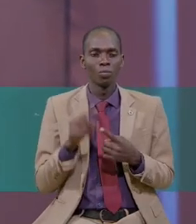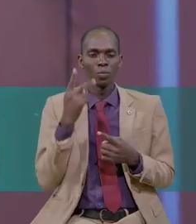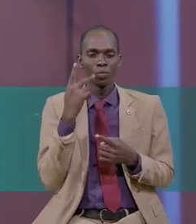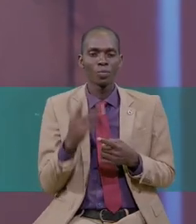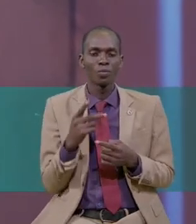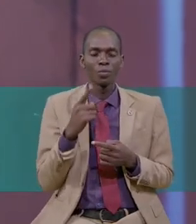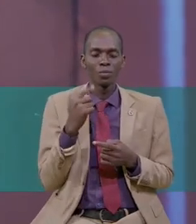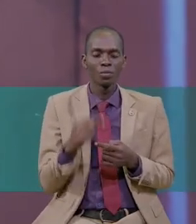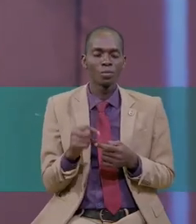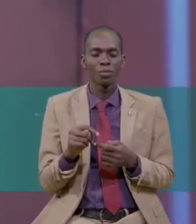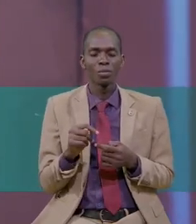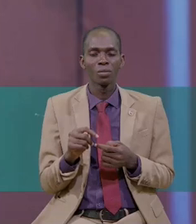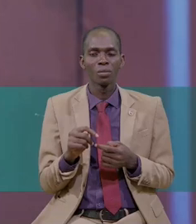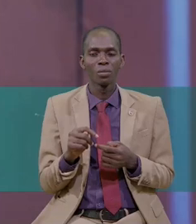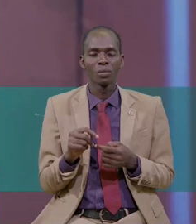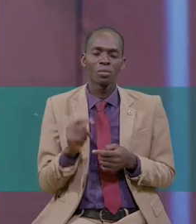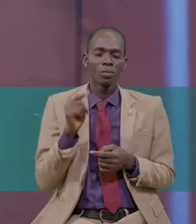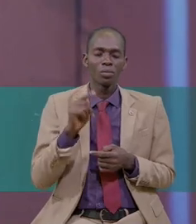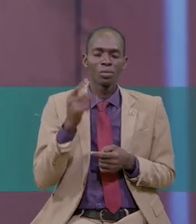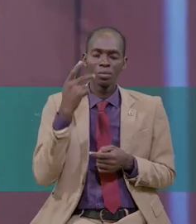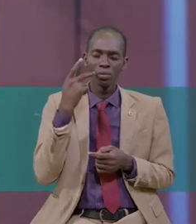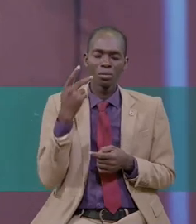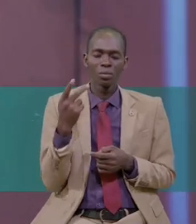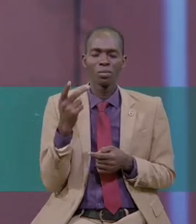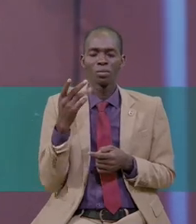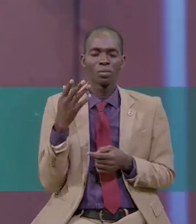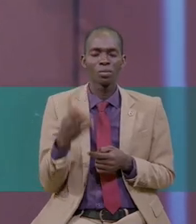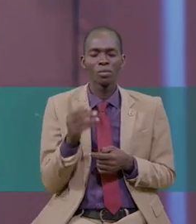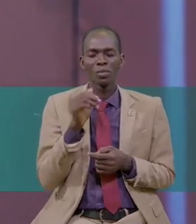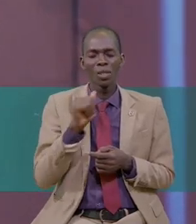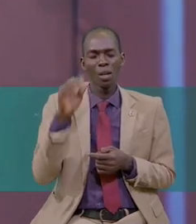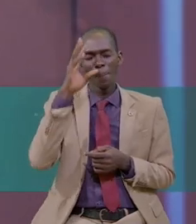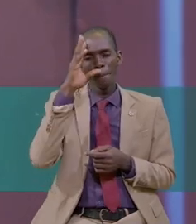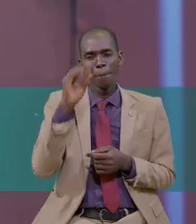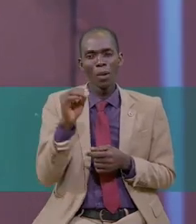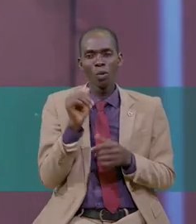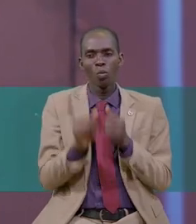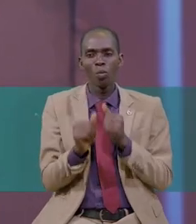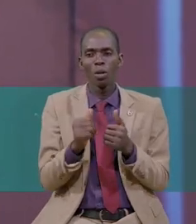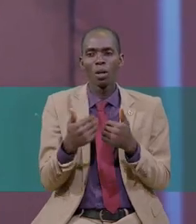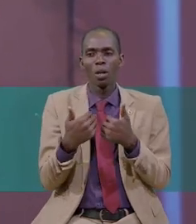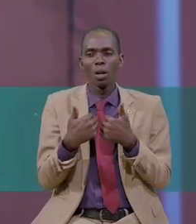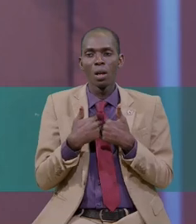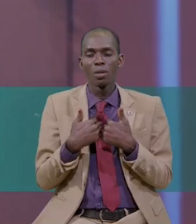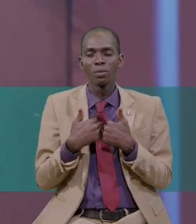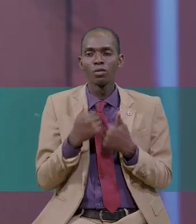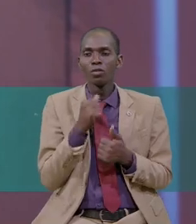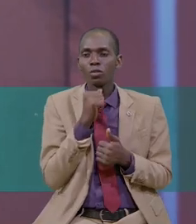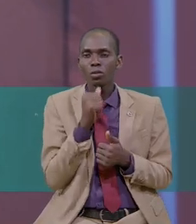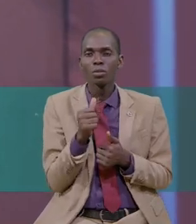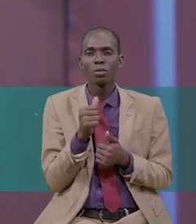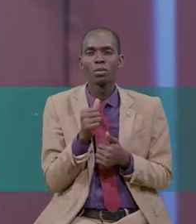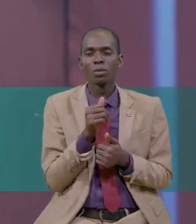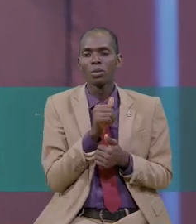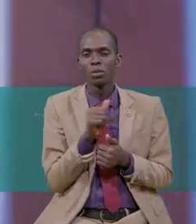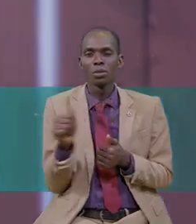Le roi entra pour voir ceux qui étaient à table. Il aperçut là un homme qui n'avait pas revêtu un